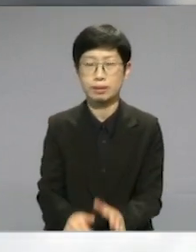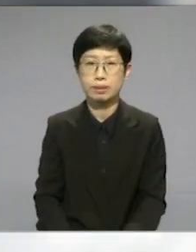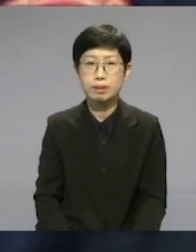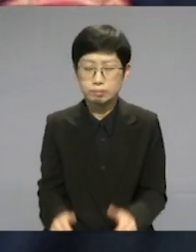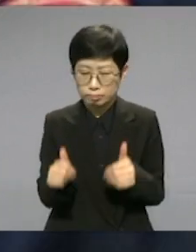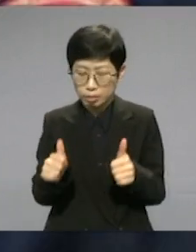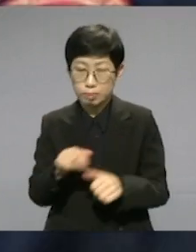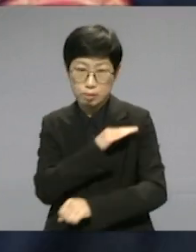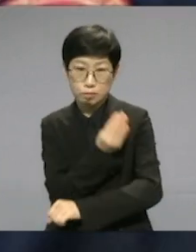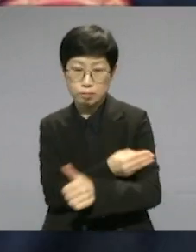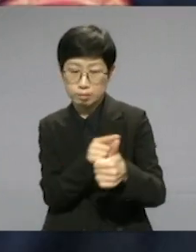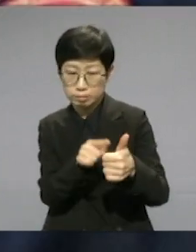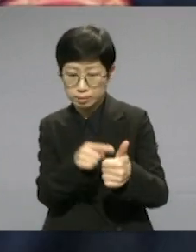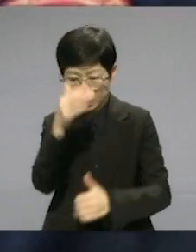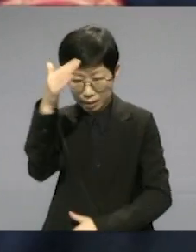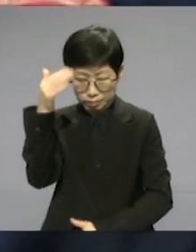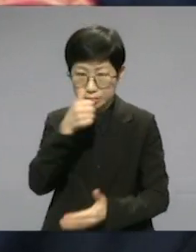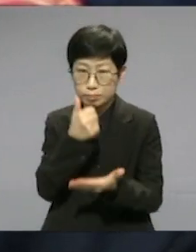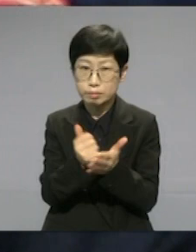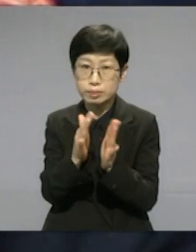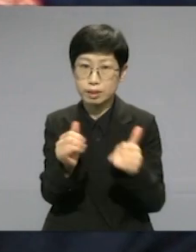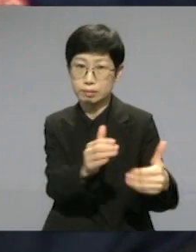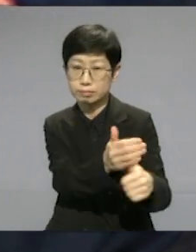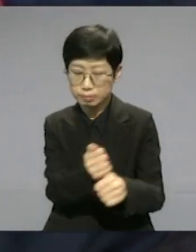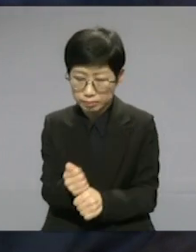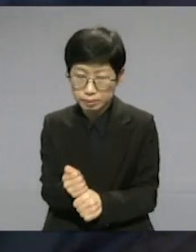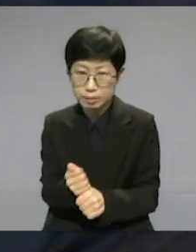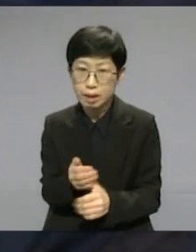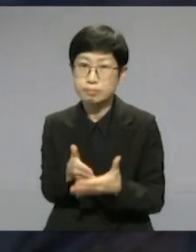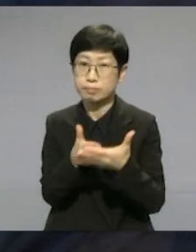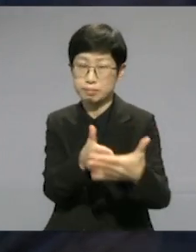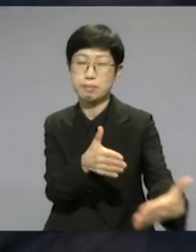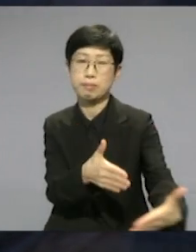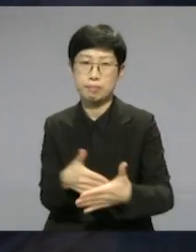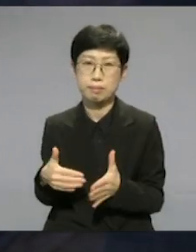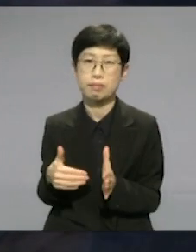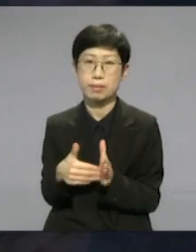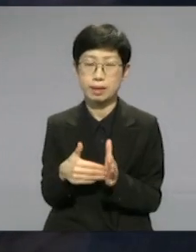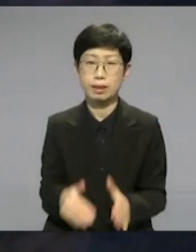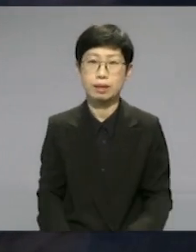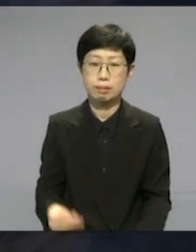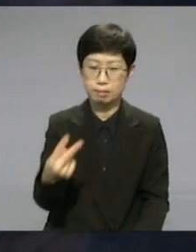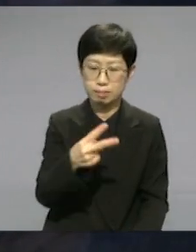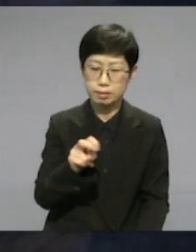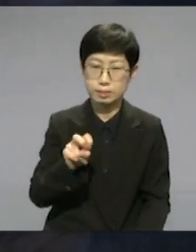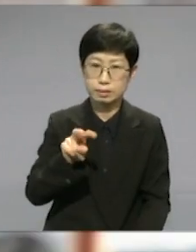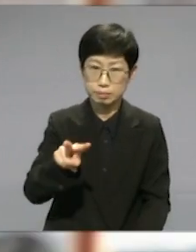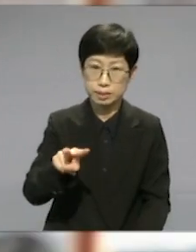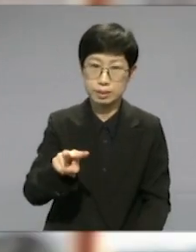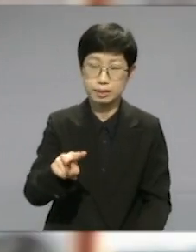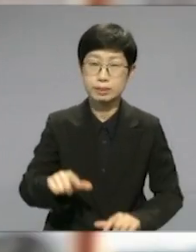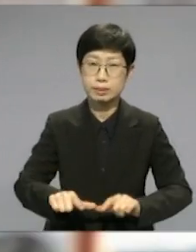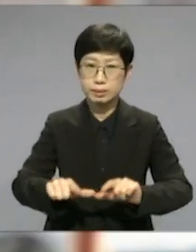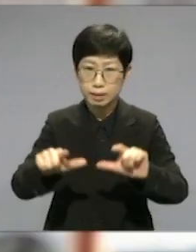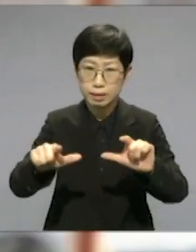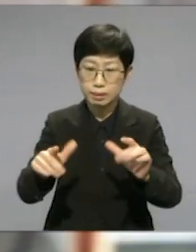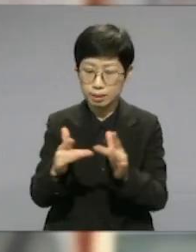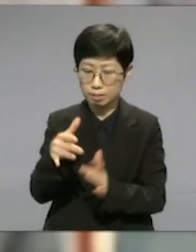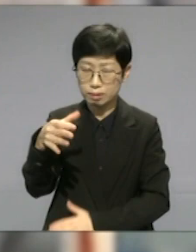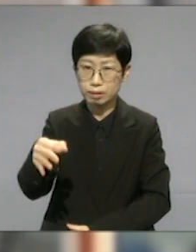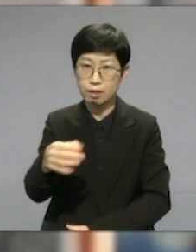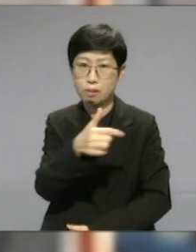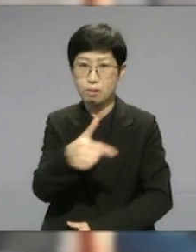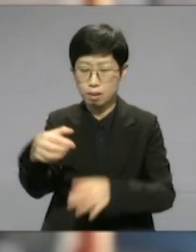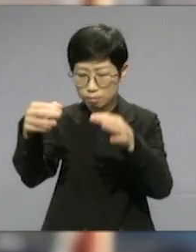법원이 권씨에 대한 한국의 범죄인 인도 요청은 기각했다고 전했습니다 2022년 테라 루나 폭락 사태로